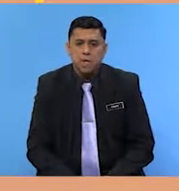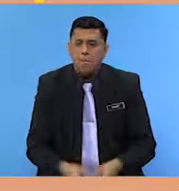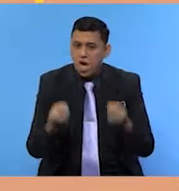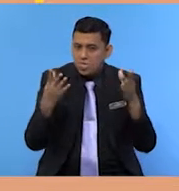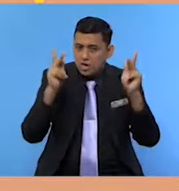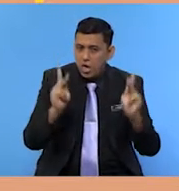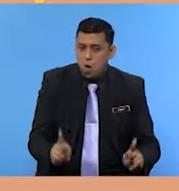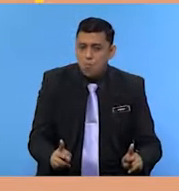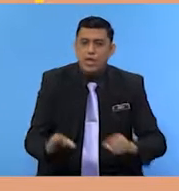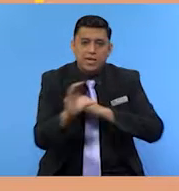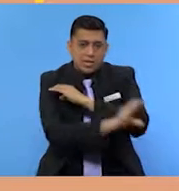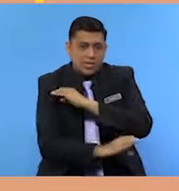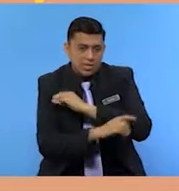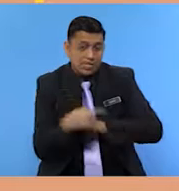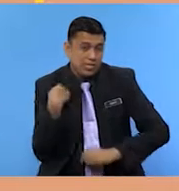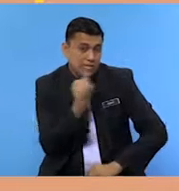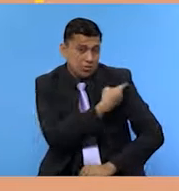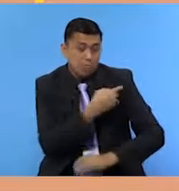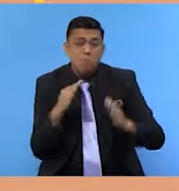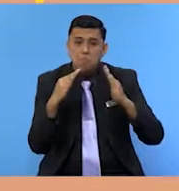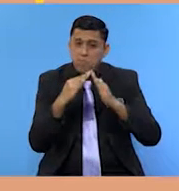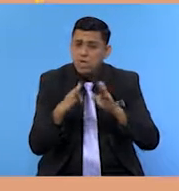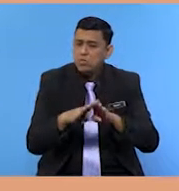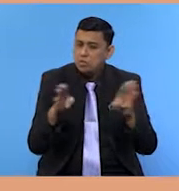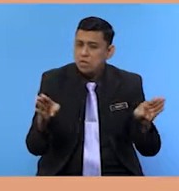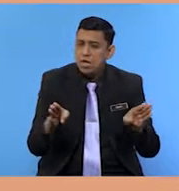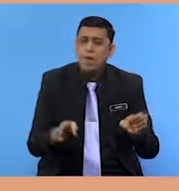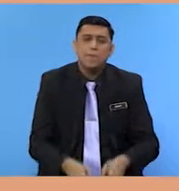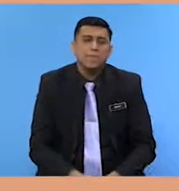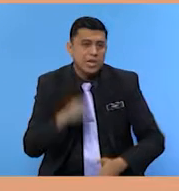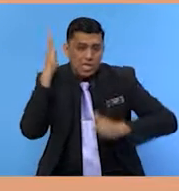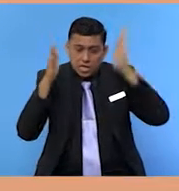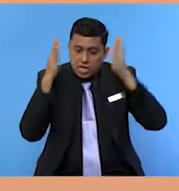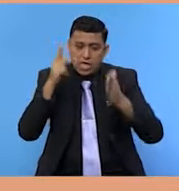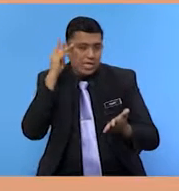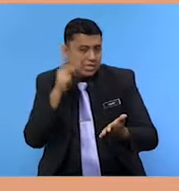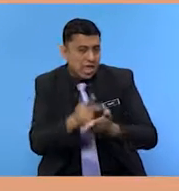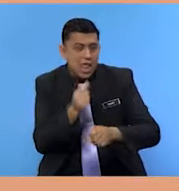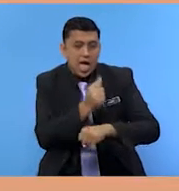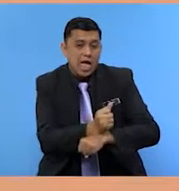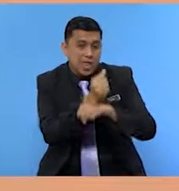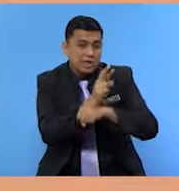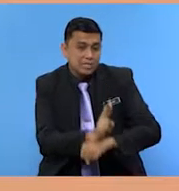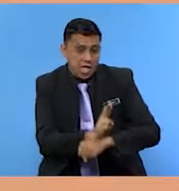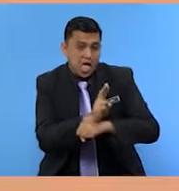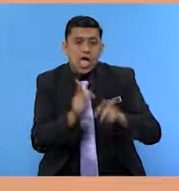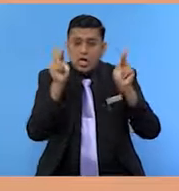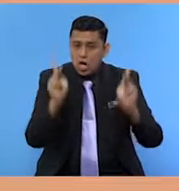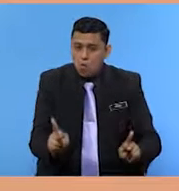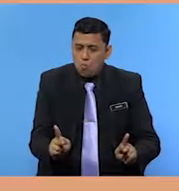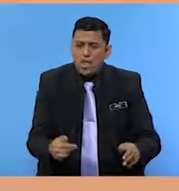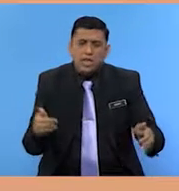kita. Semasa menghadiri rumah terbuka ini, rakyat Malaysia boleh mengenali adat resam setiap kaum dengan lebih